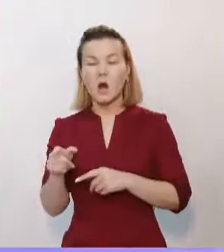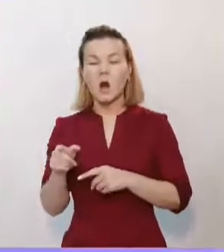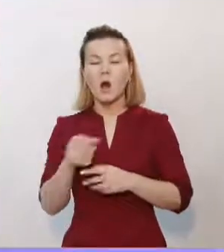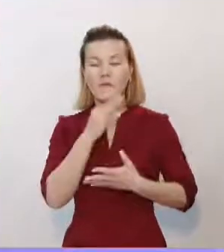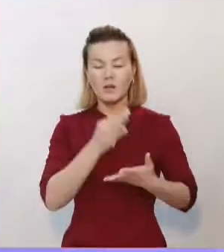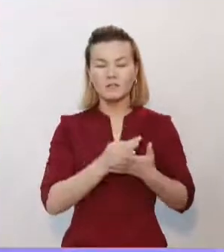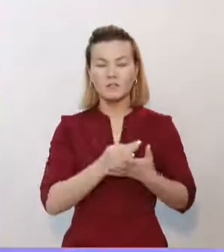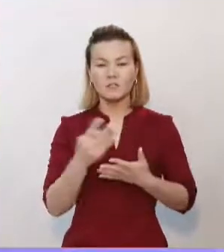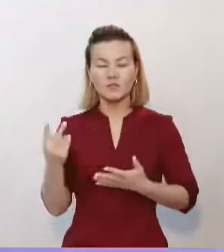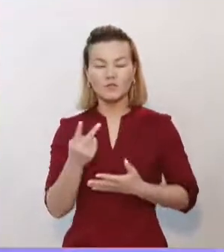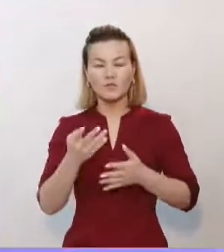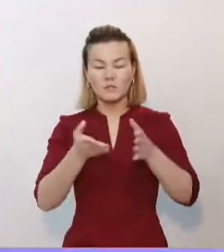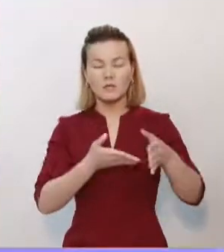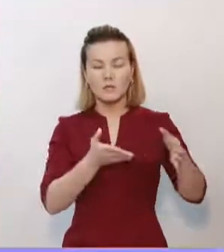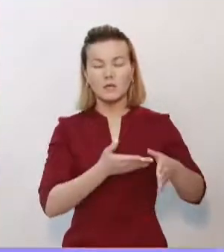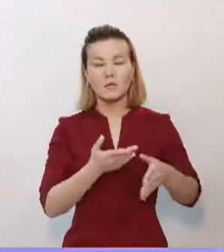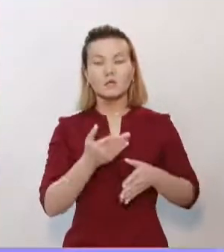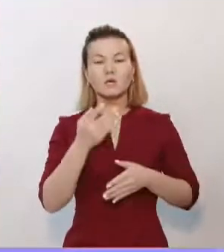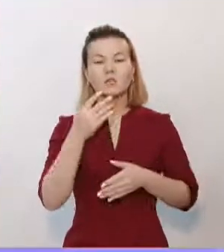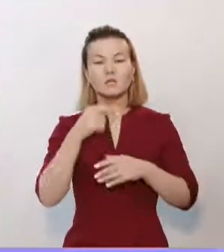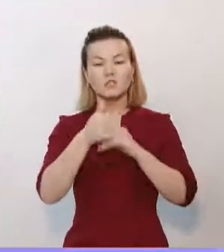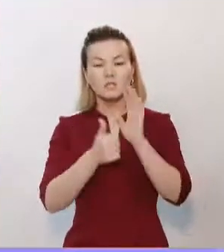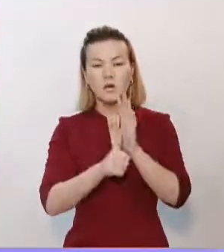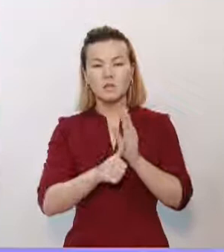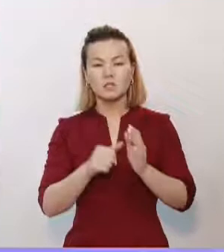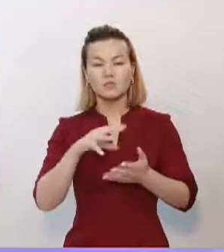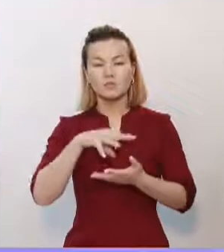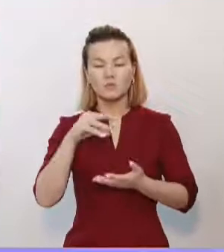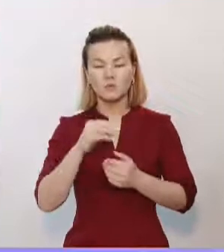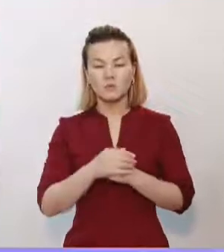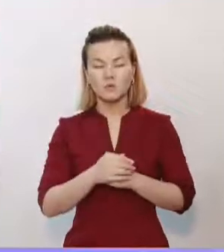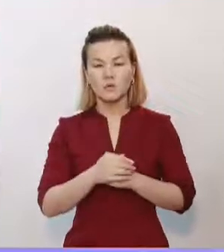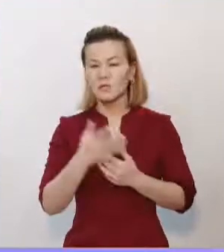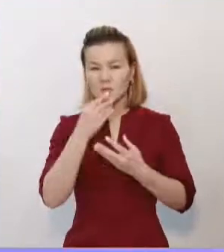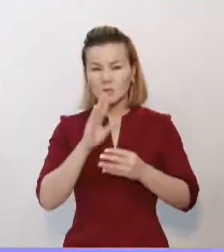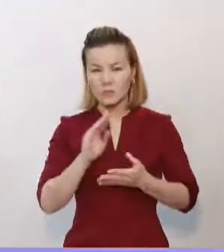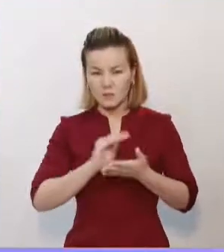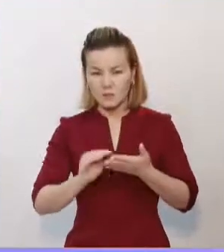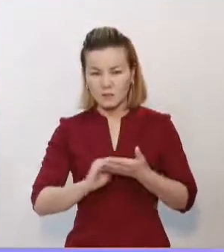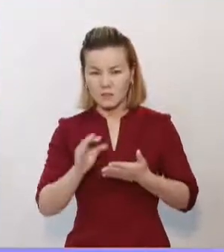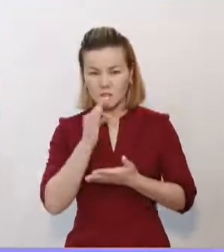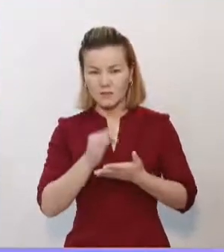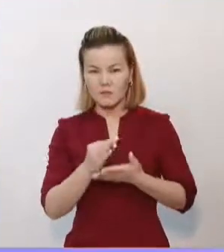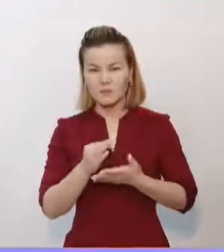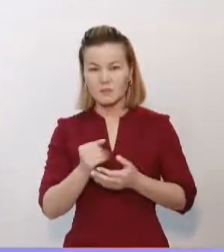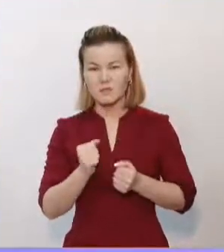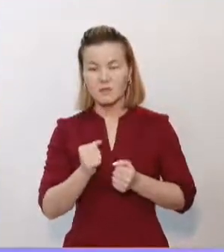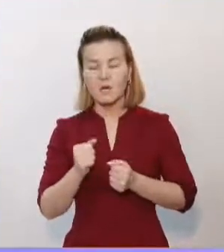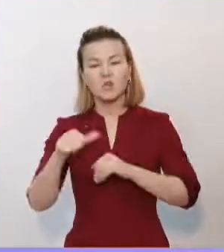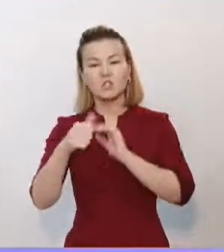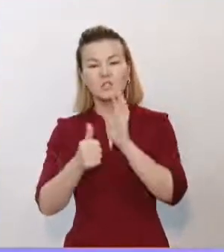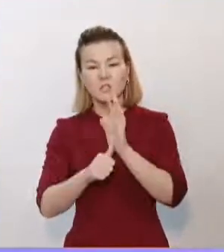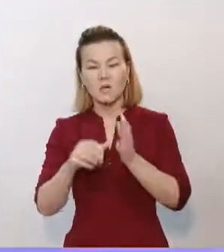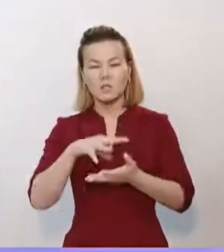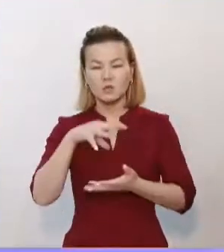двух рядах 16 груш. Не забыли записать ответ задачи? Ответ: